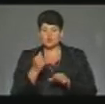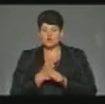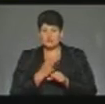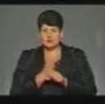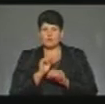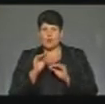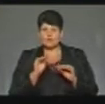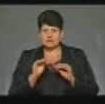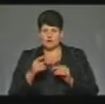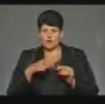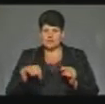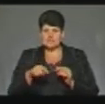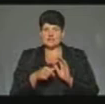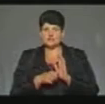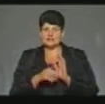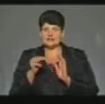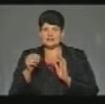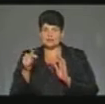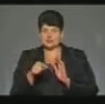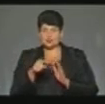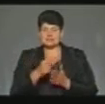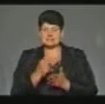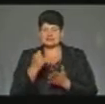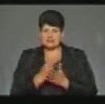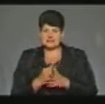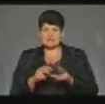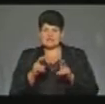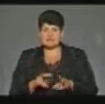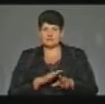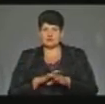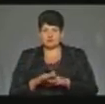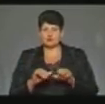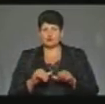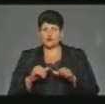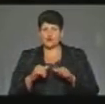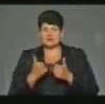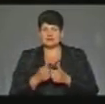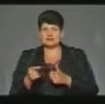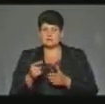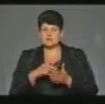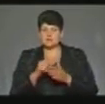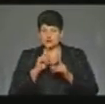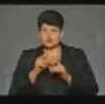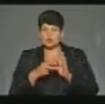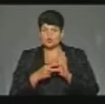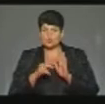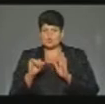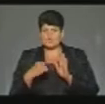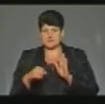встановленню кільця – 600 тисяч гривень. Його затвердили на засіданні виконавчого комітету Тернопільської міськради 7